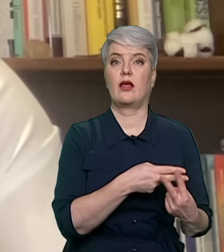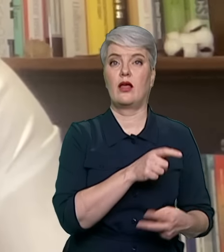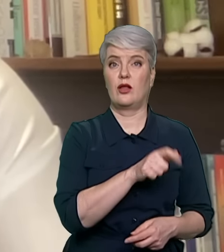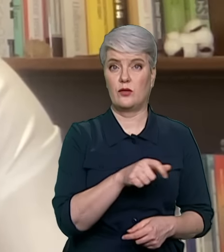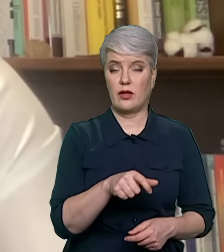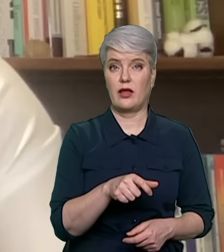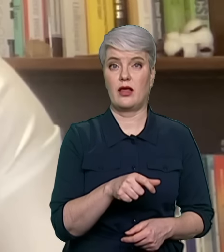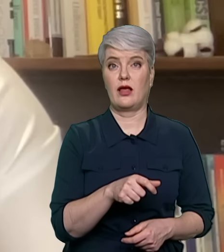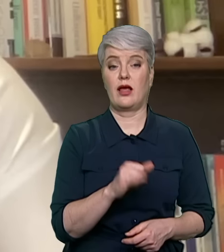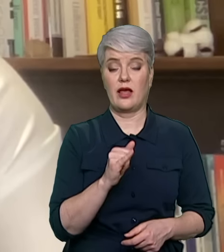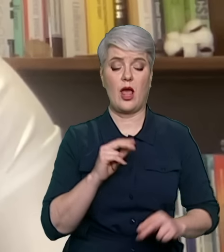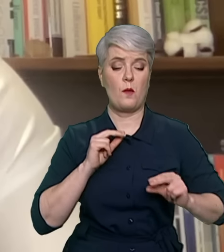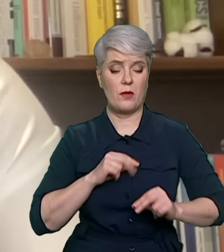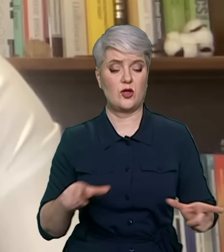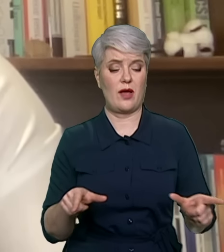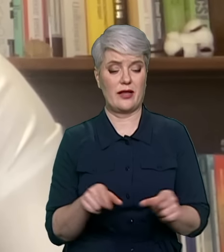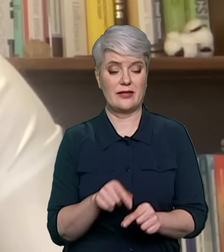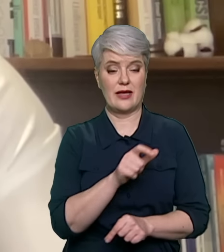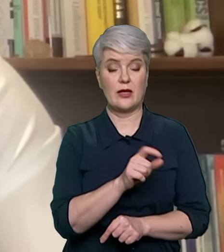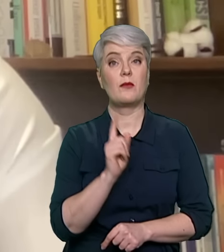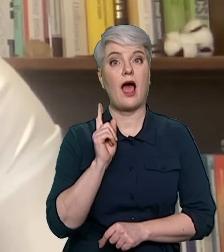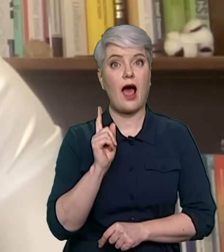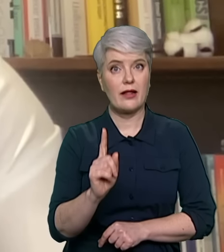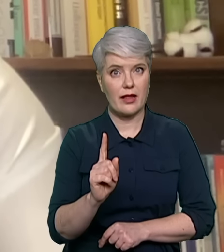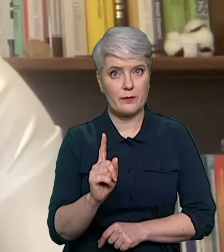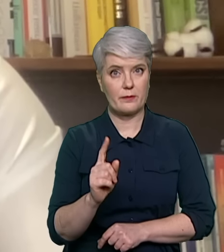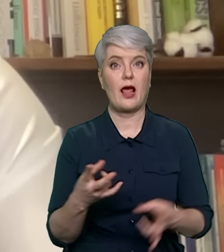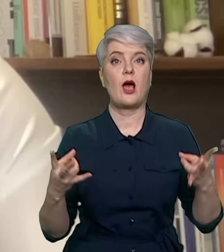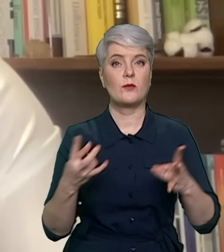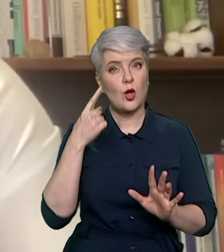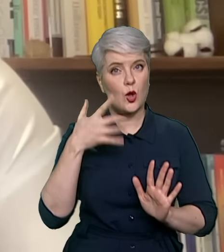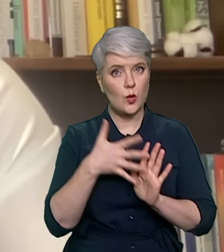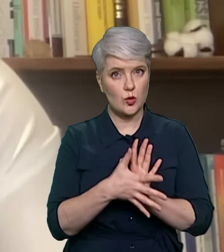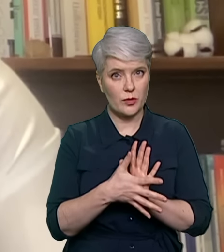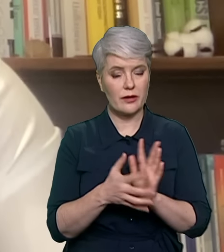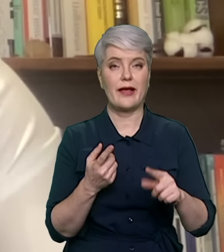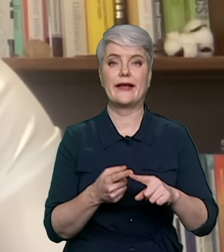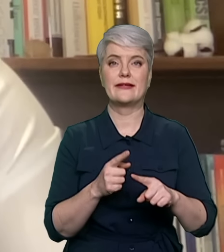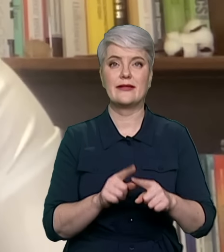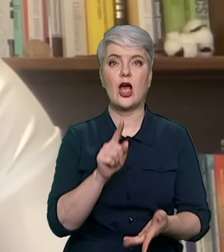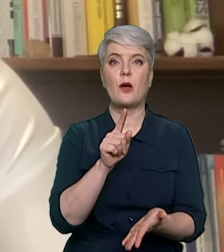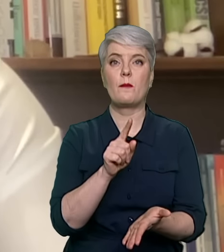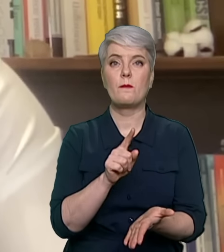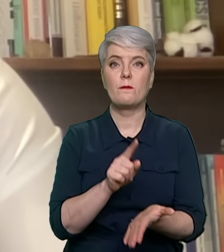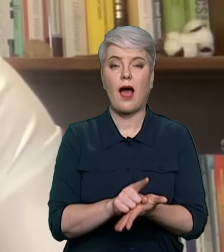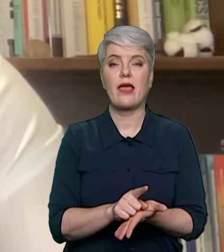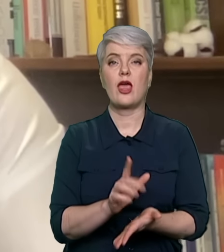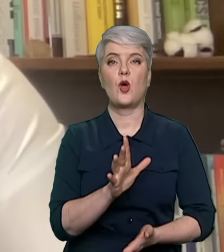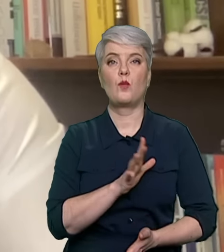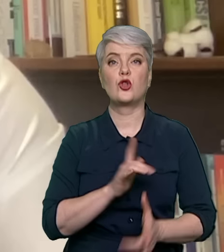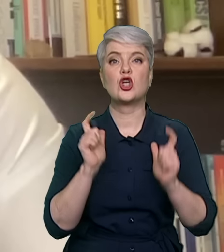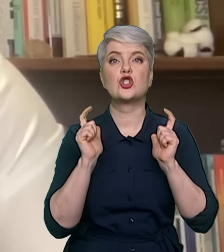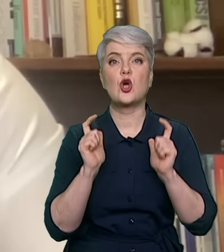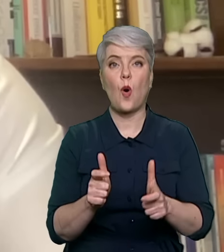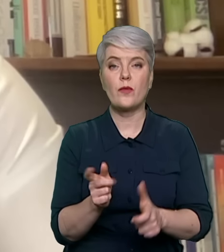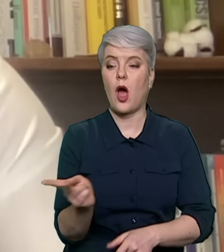людей, і працювати з ними. Але тут потрібно розуміти, що це має бути, знаєте, згода